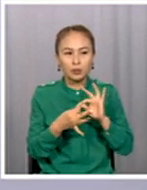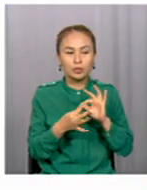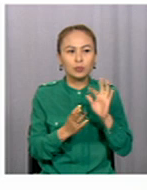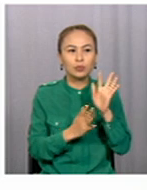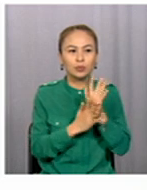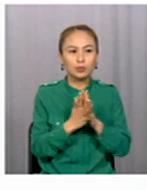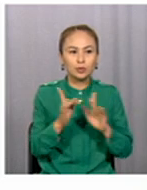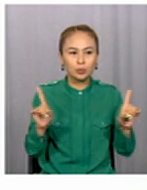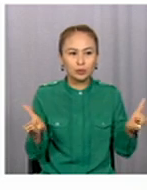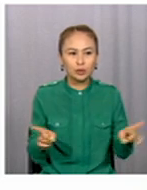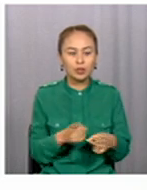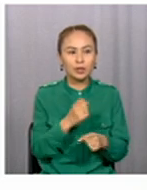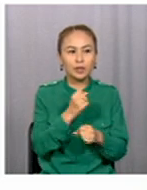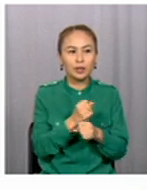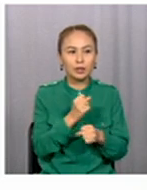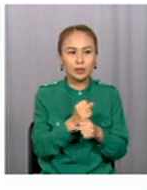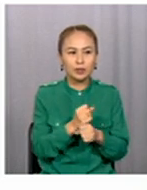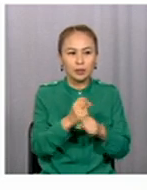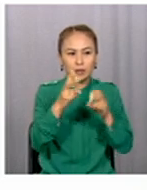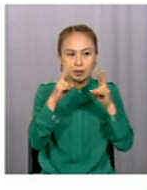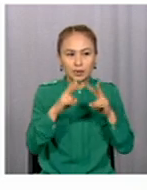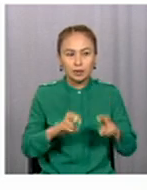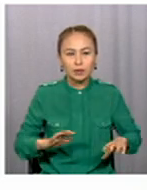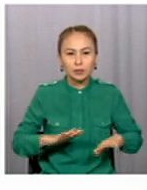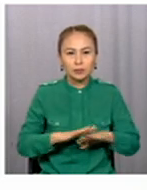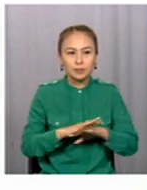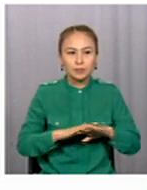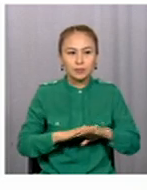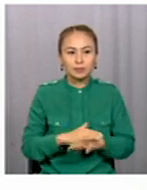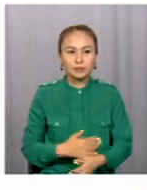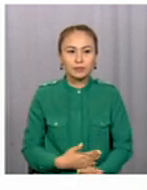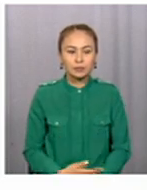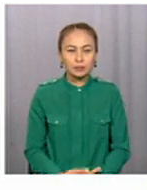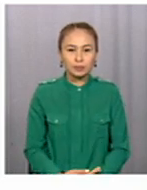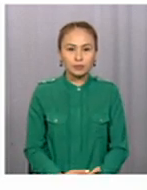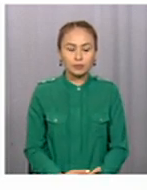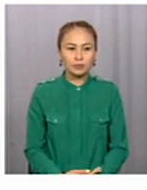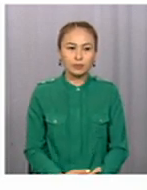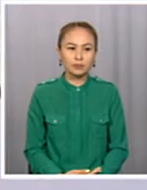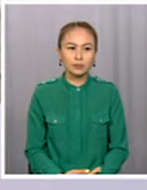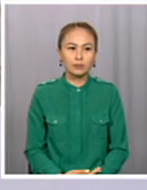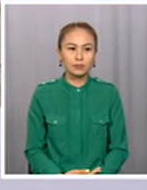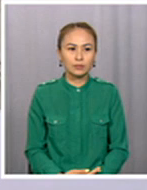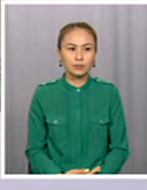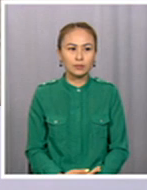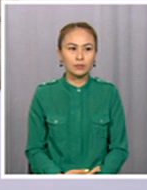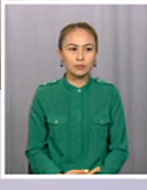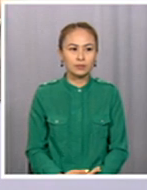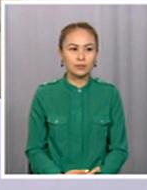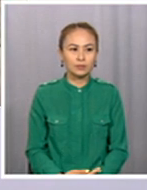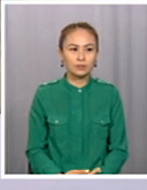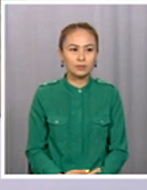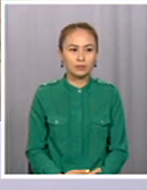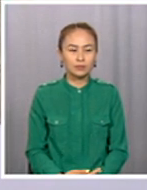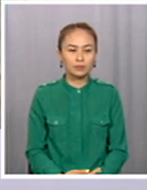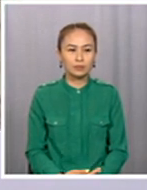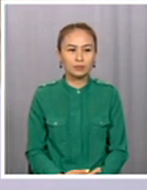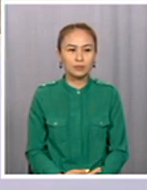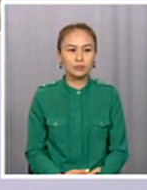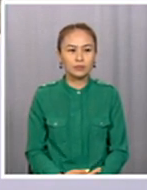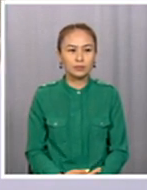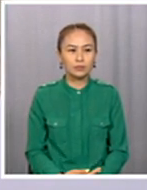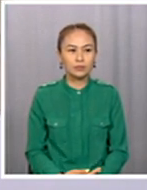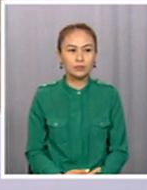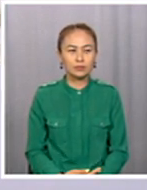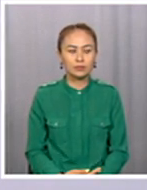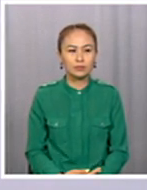қабылдауды, өңдеуді және анализді зерттейтін математиканың саласы. Енді балар, статистикаға байланысты тапсырма